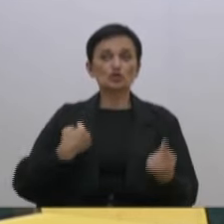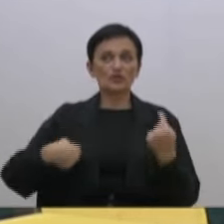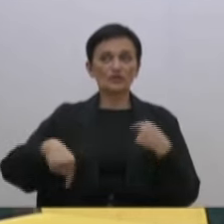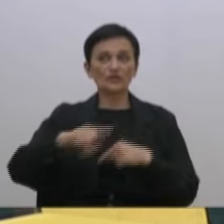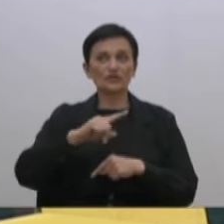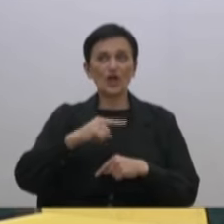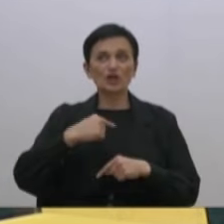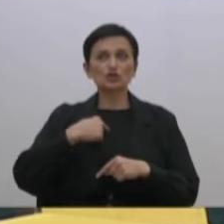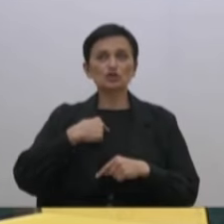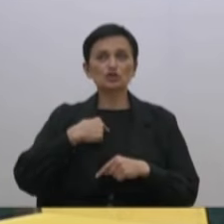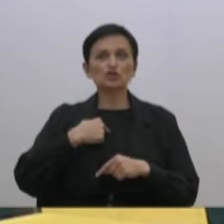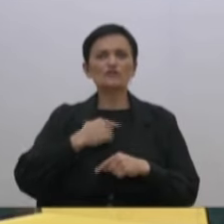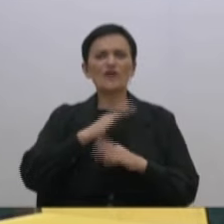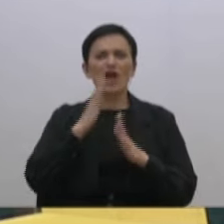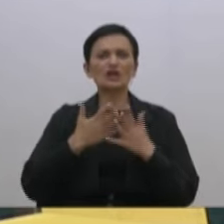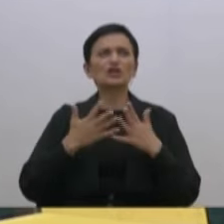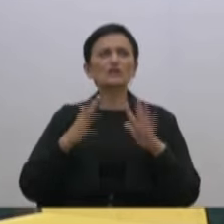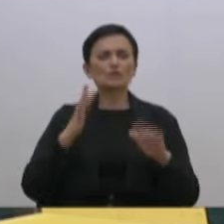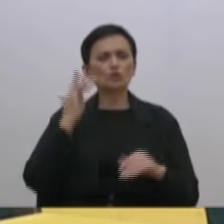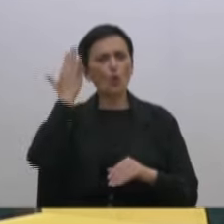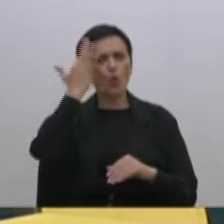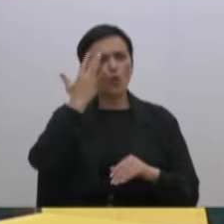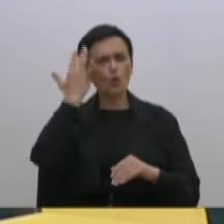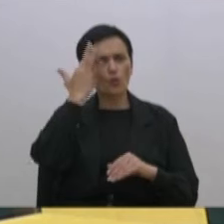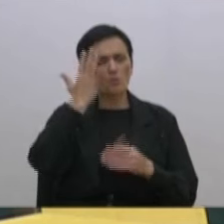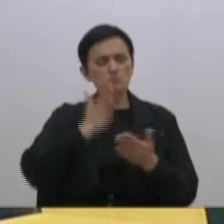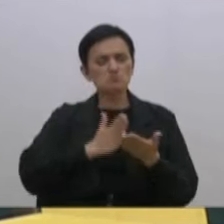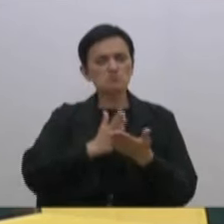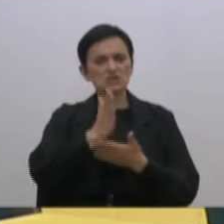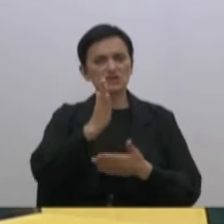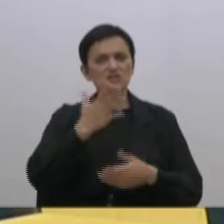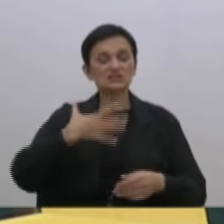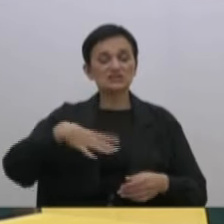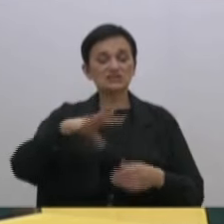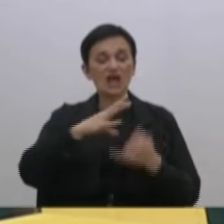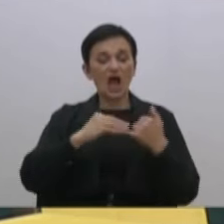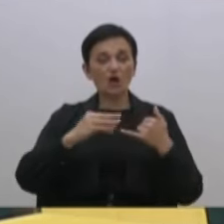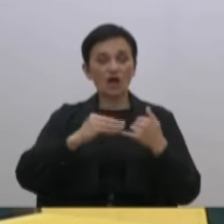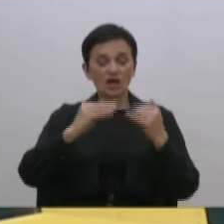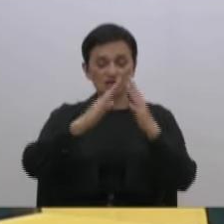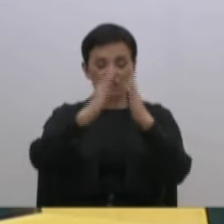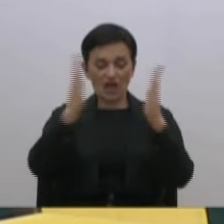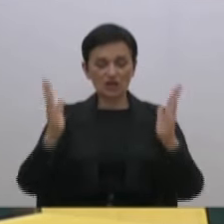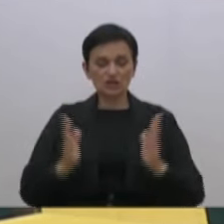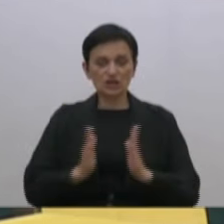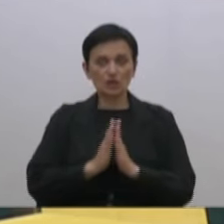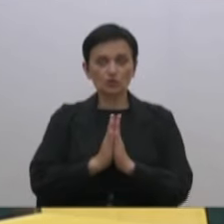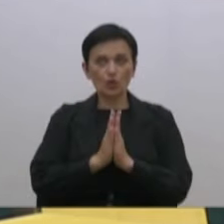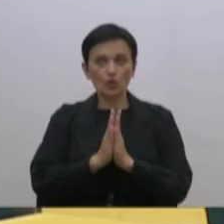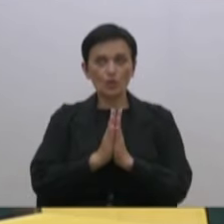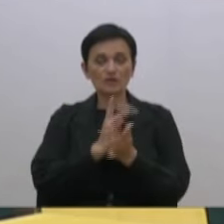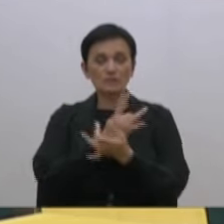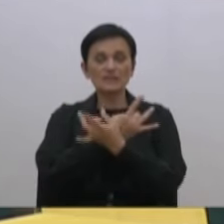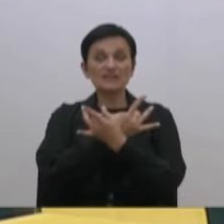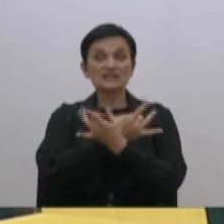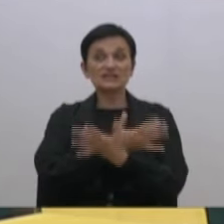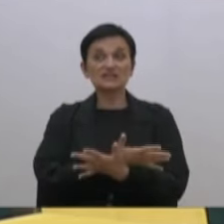ჩვენ ყველაზე დიდ ოცნებას და მიზანს, საქართველოს ტერიტორიულ ერთიანობას,